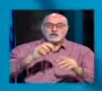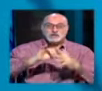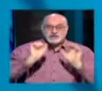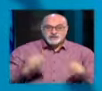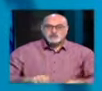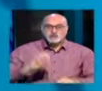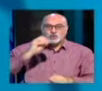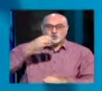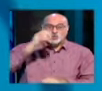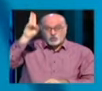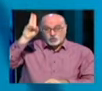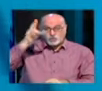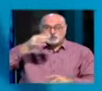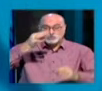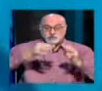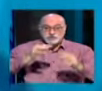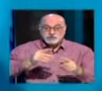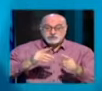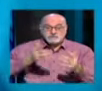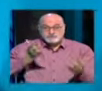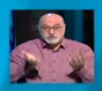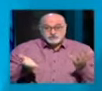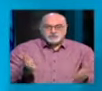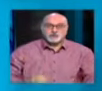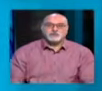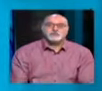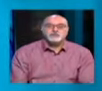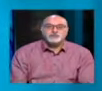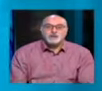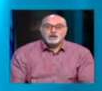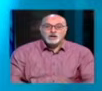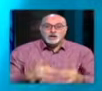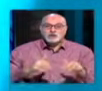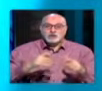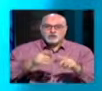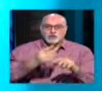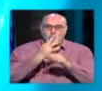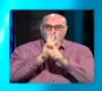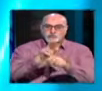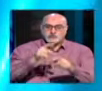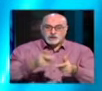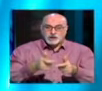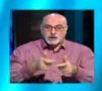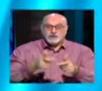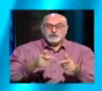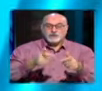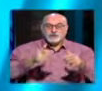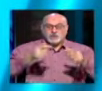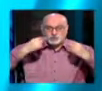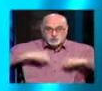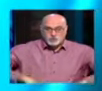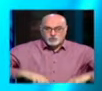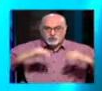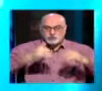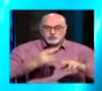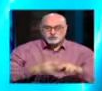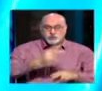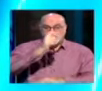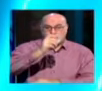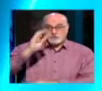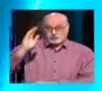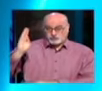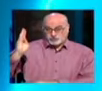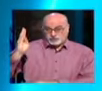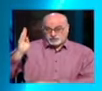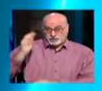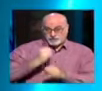أفقدته العدالة الدولية توازنه. الجزائر وعلى لسان ممثلها الدائم لدى الأمم المتحدة عمار بن جامع